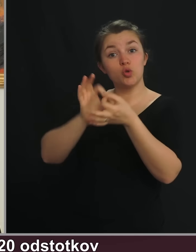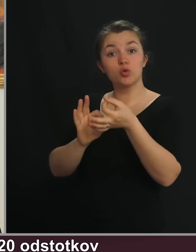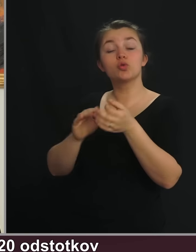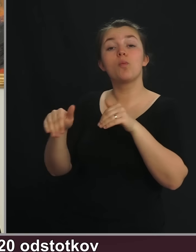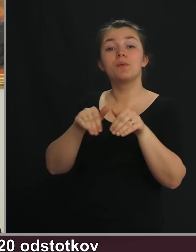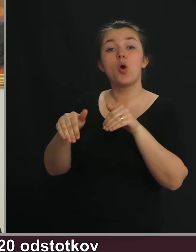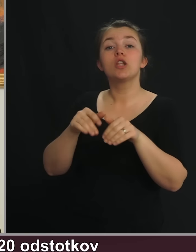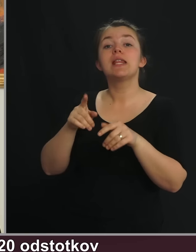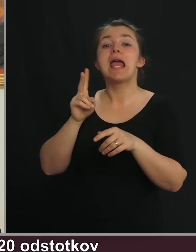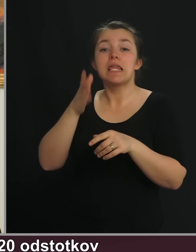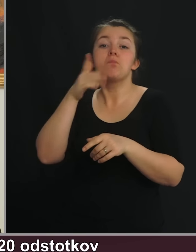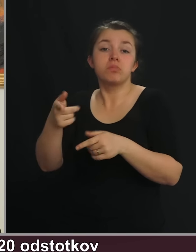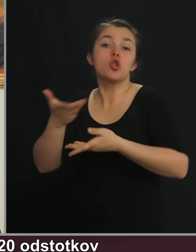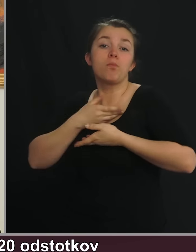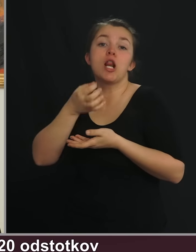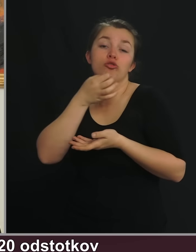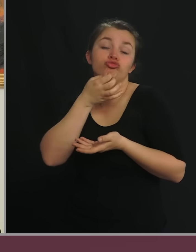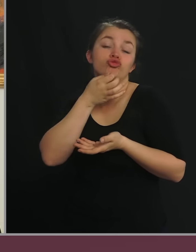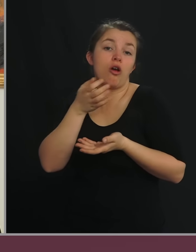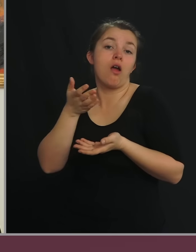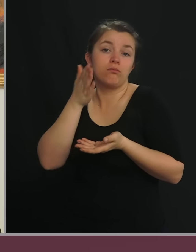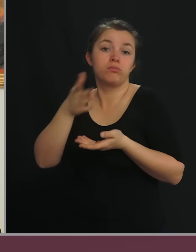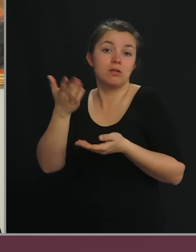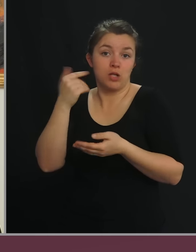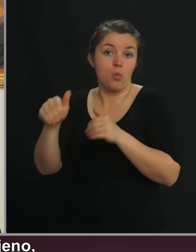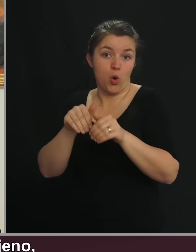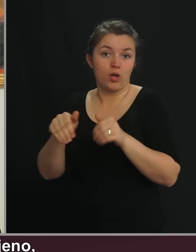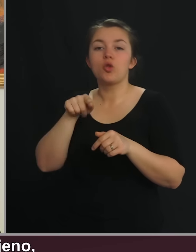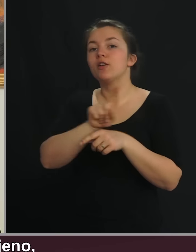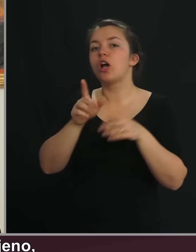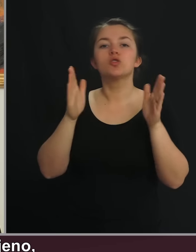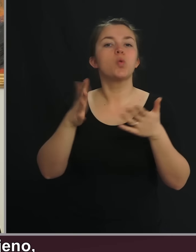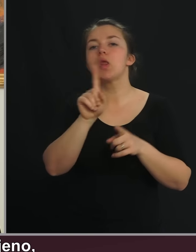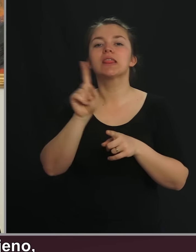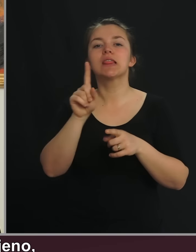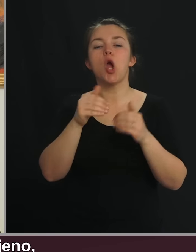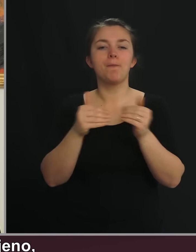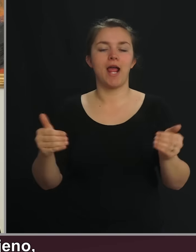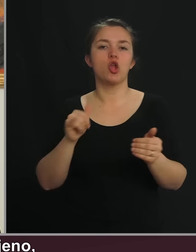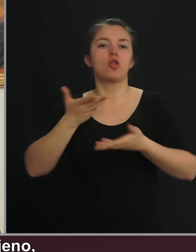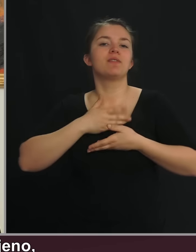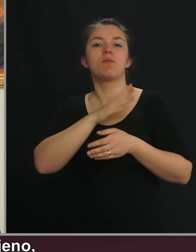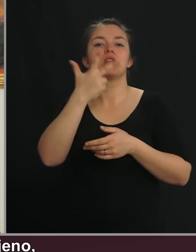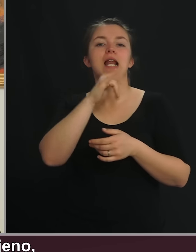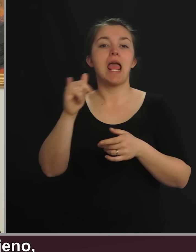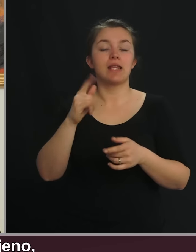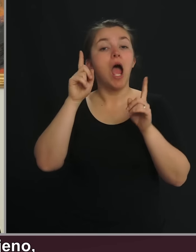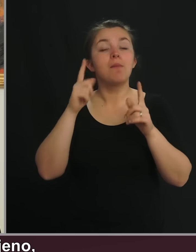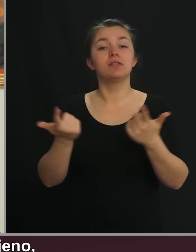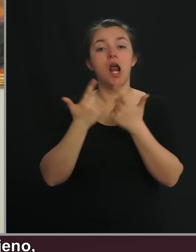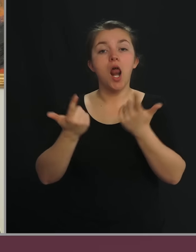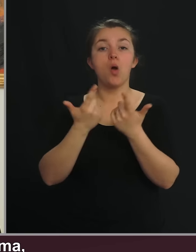plače prejemajo tudi 20% pokojnine, ki bi jim pripadala. To pa časovno ni omejeno. Ni, ne vem, da prejema to